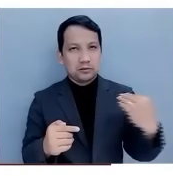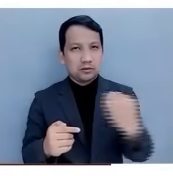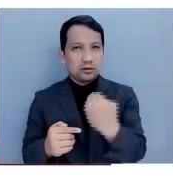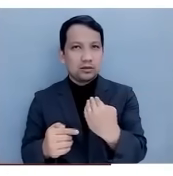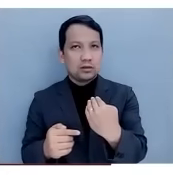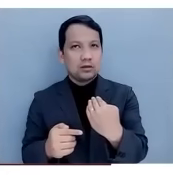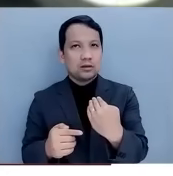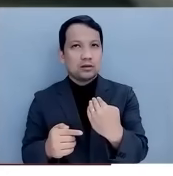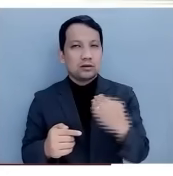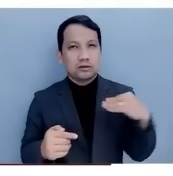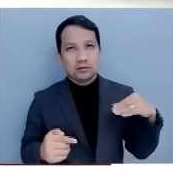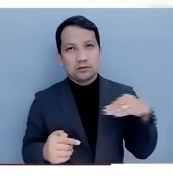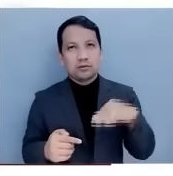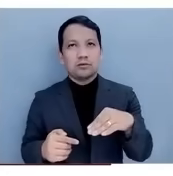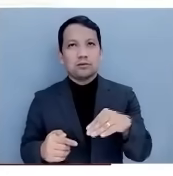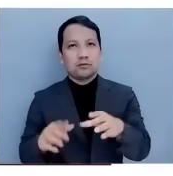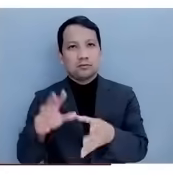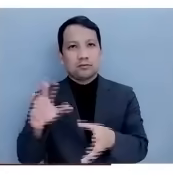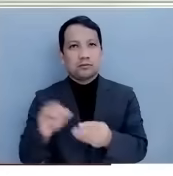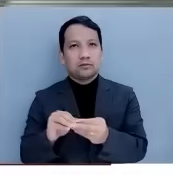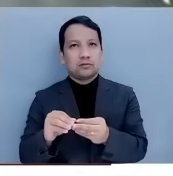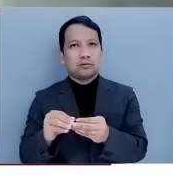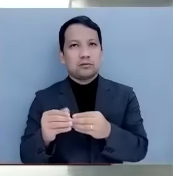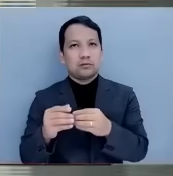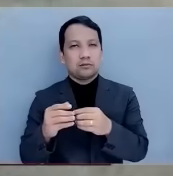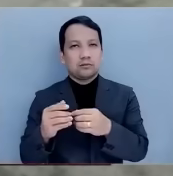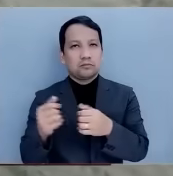and it's very unique motorsports kasi